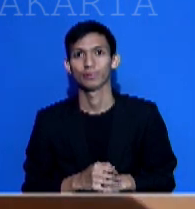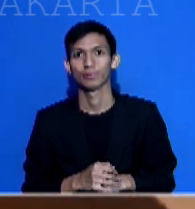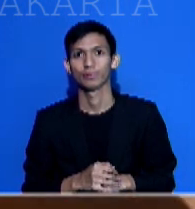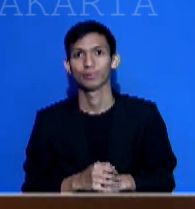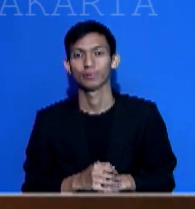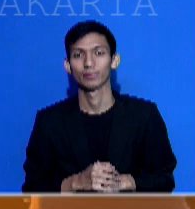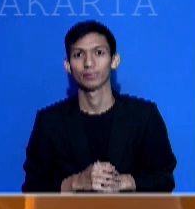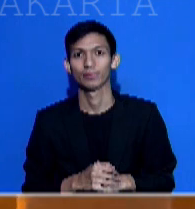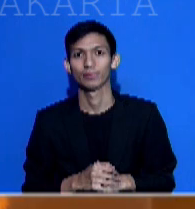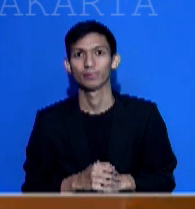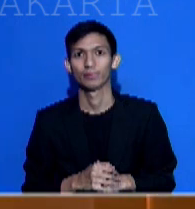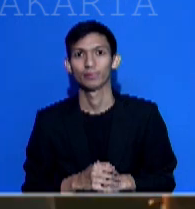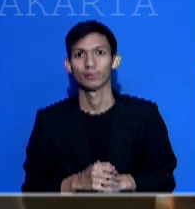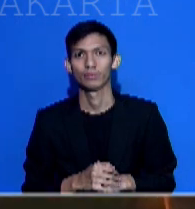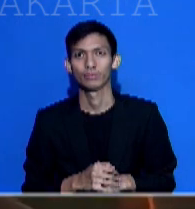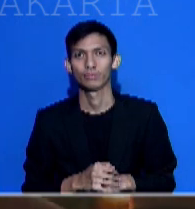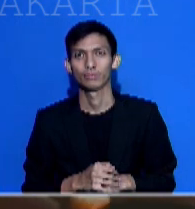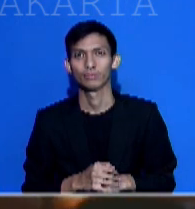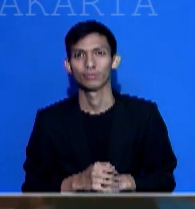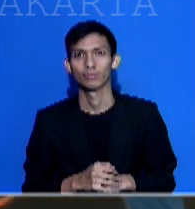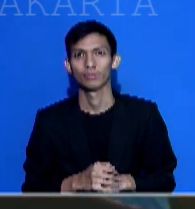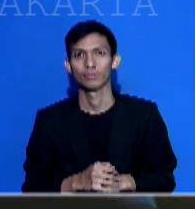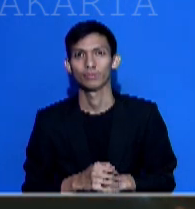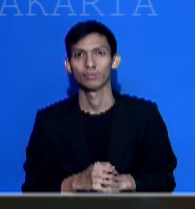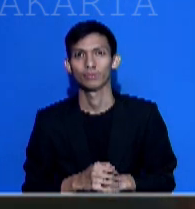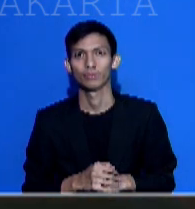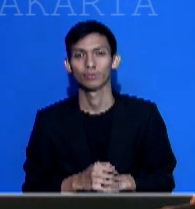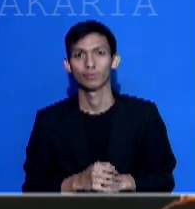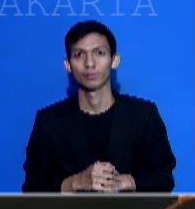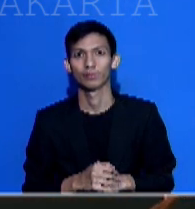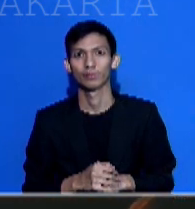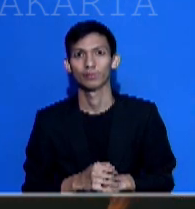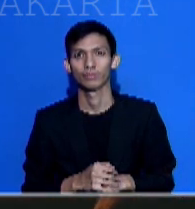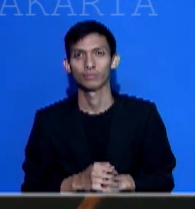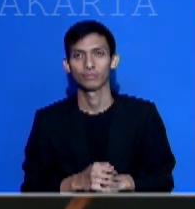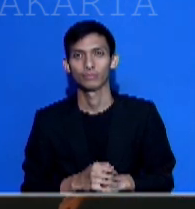Usen Joynegoro dan Ucu Andritama melaporkan dari Wonosobo, Jawa Tengah.